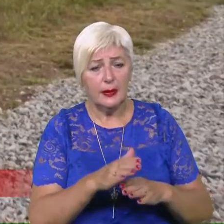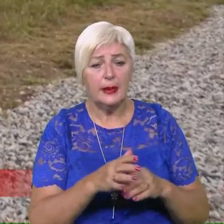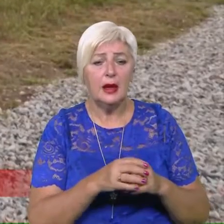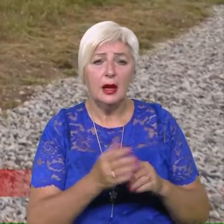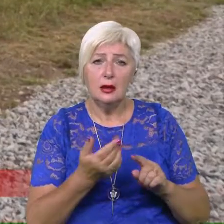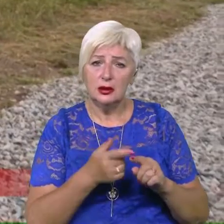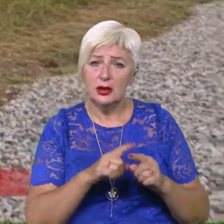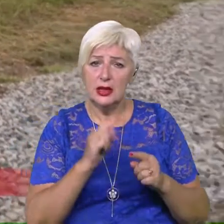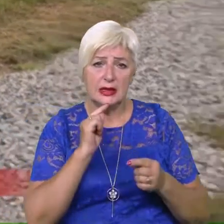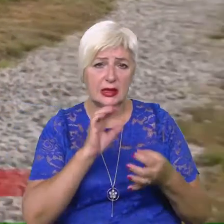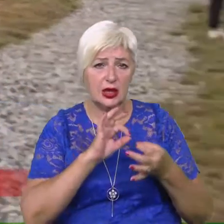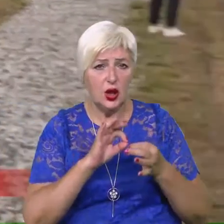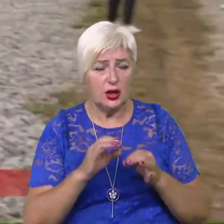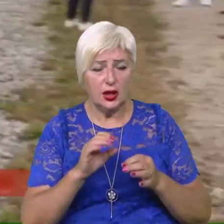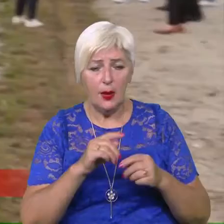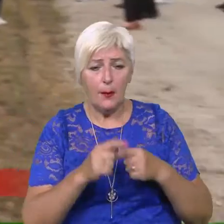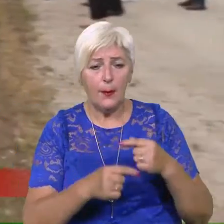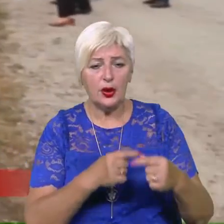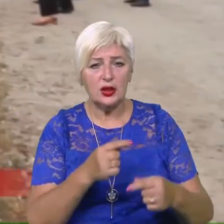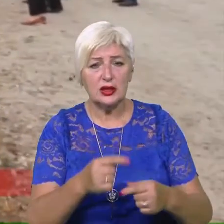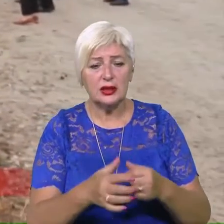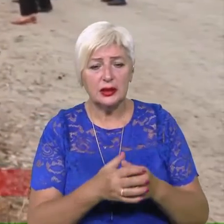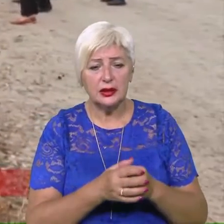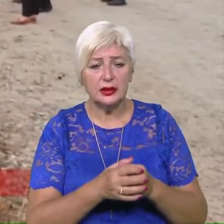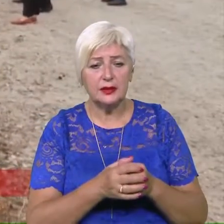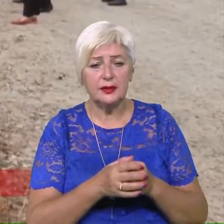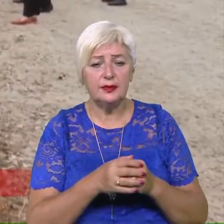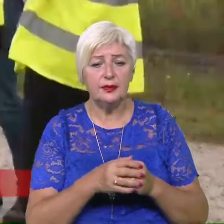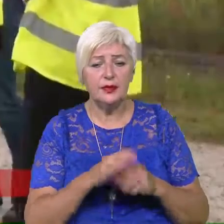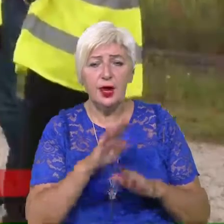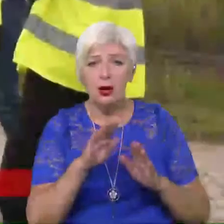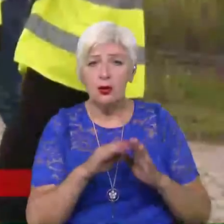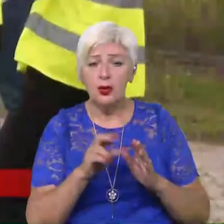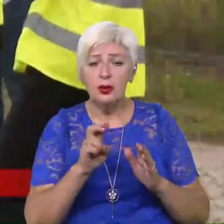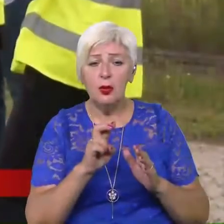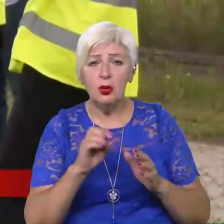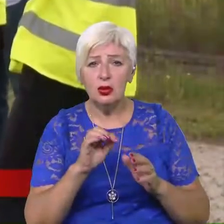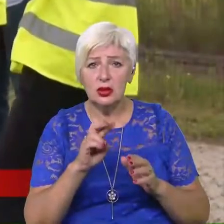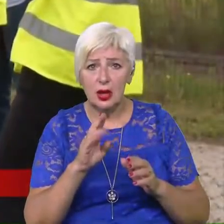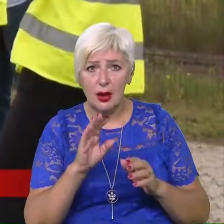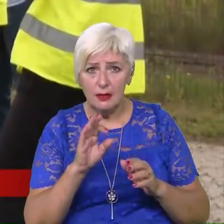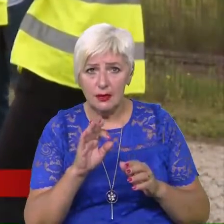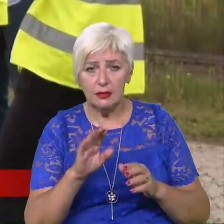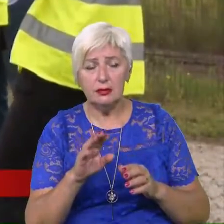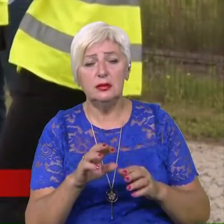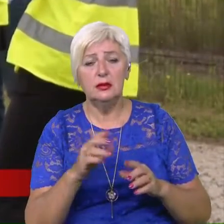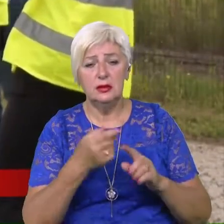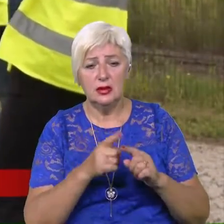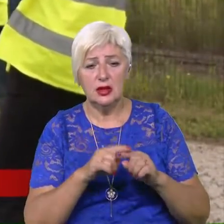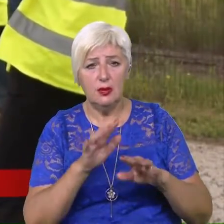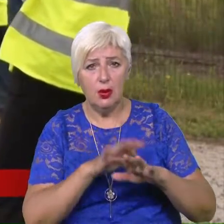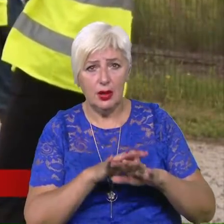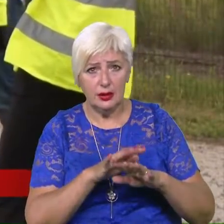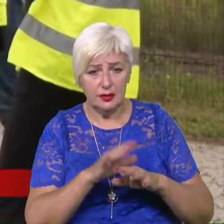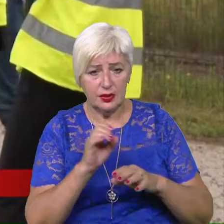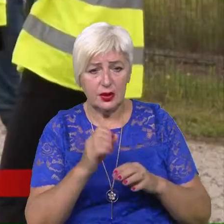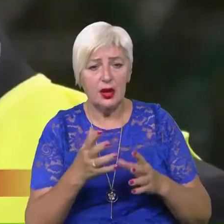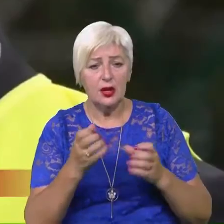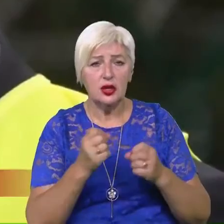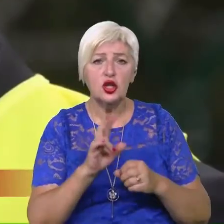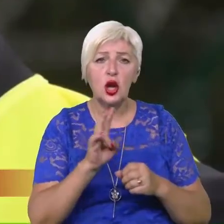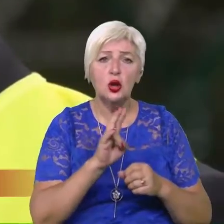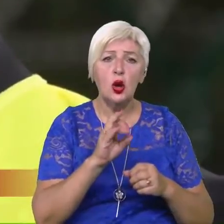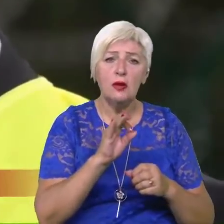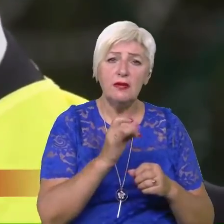Складний, адже 2/3 витрат на зведення станції під Богуславом – це банківська позика. Ще 1/3 грошей вклали норвезькі